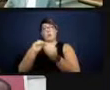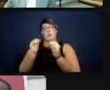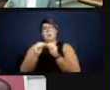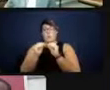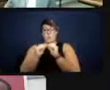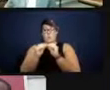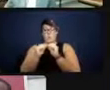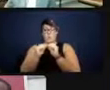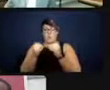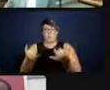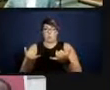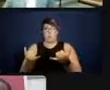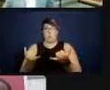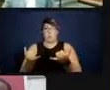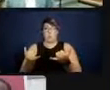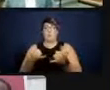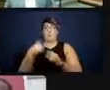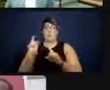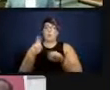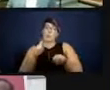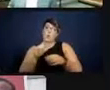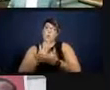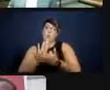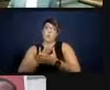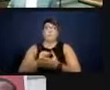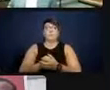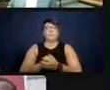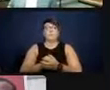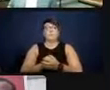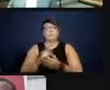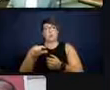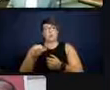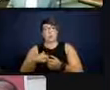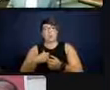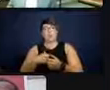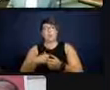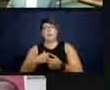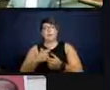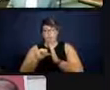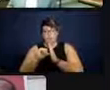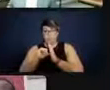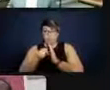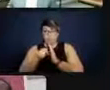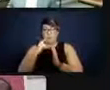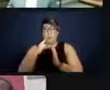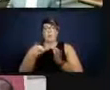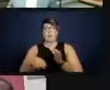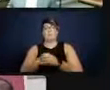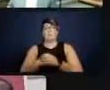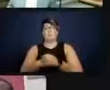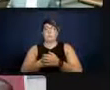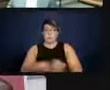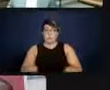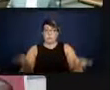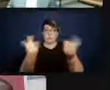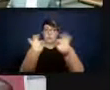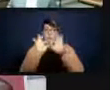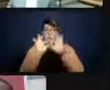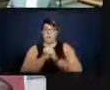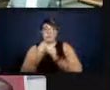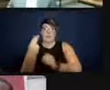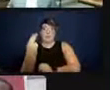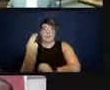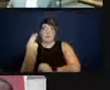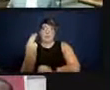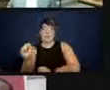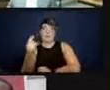الفرص ليتمرسوا ويتمرنوا ويعملوا خلال عملية التعلم، كلما يضيفون على مهاراتهم. نحن